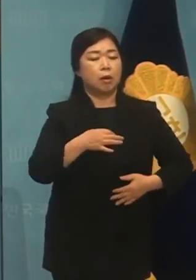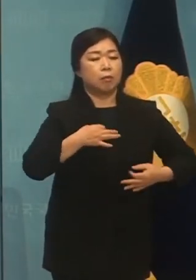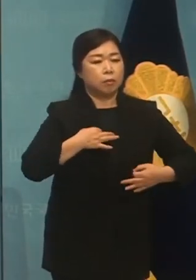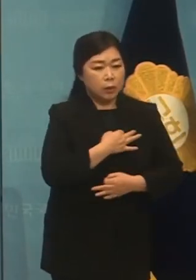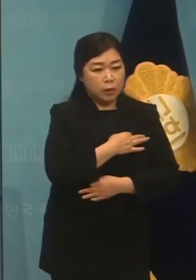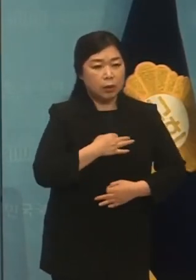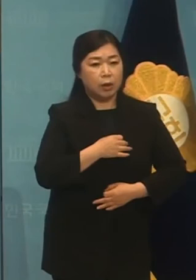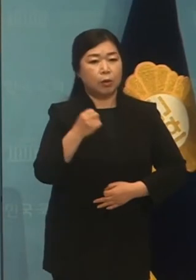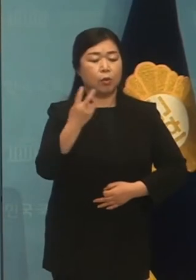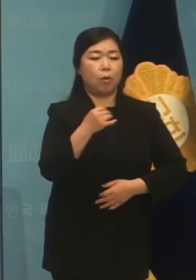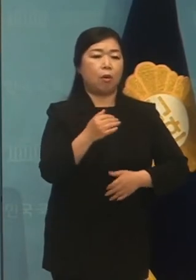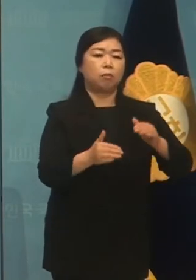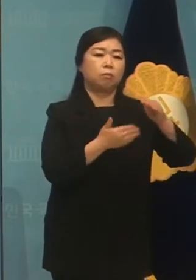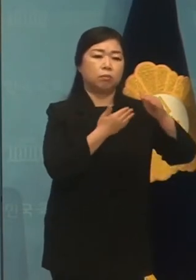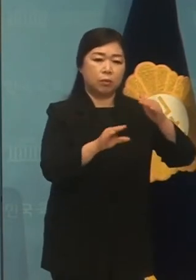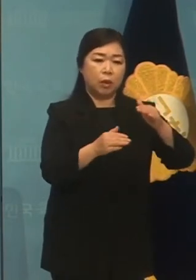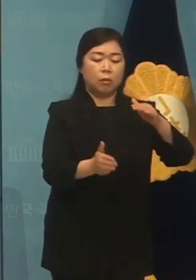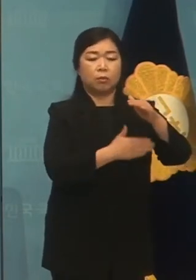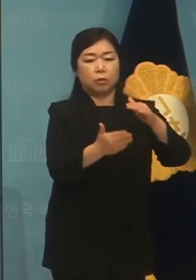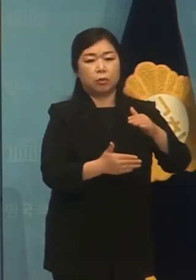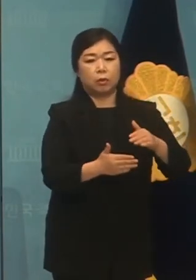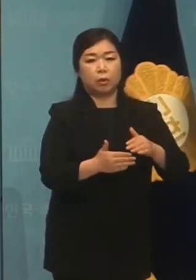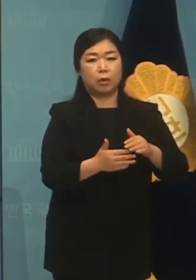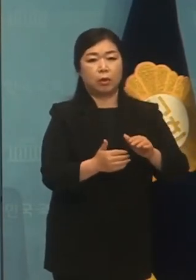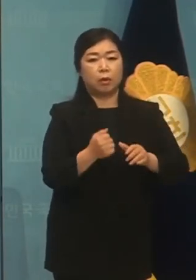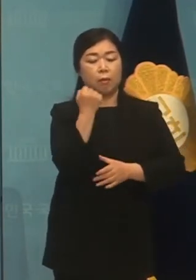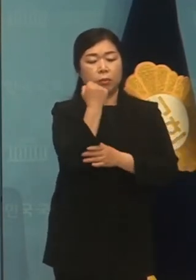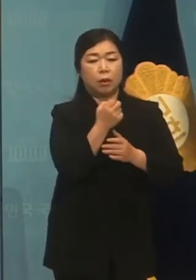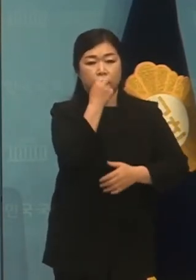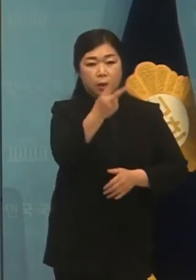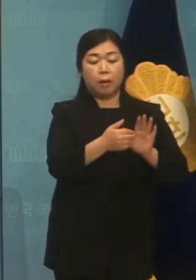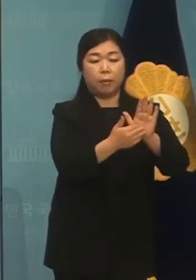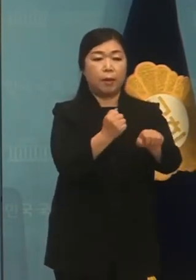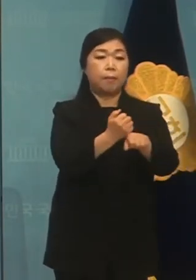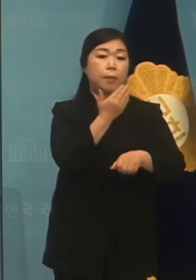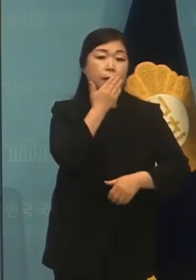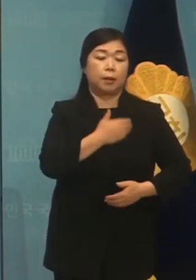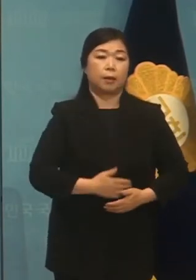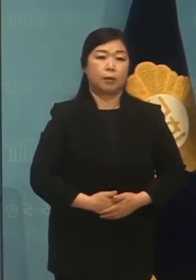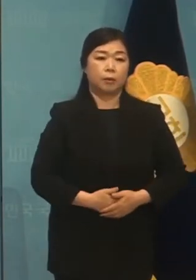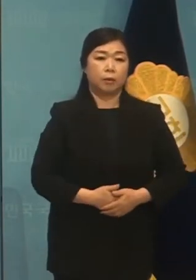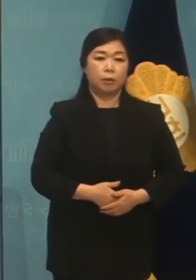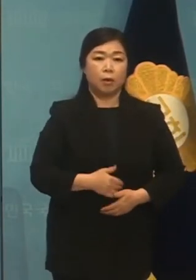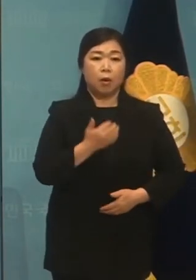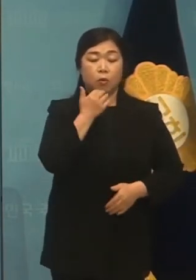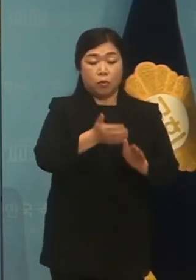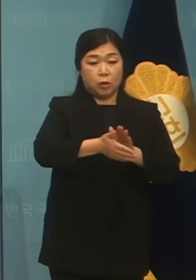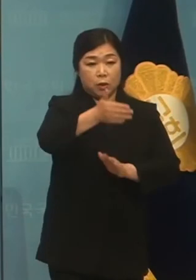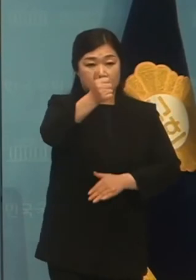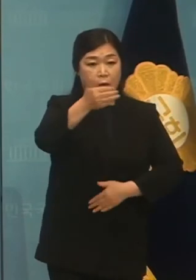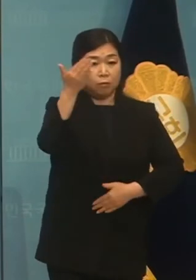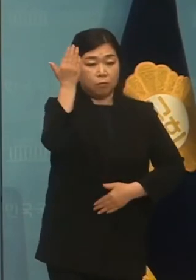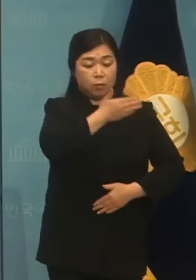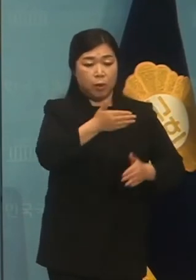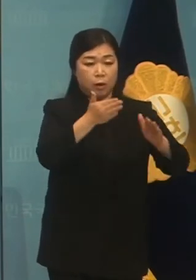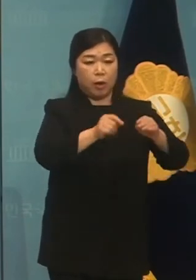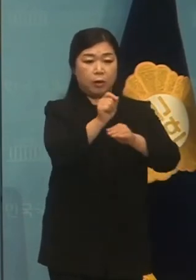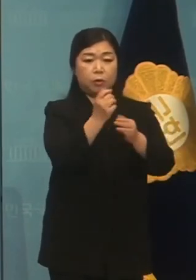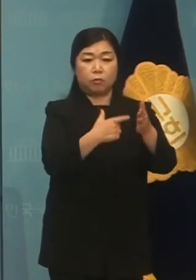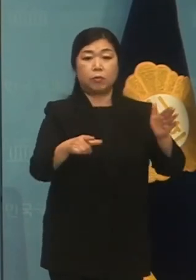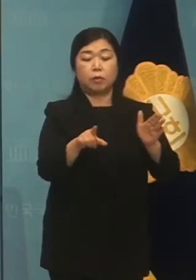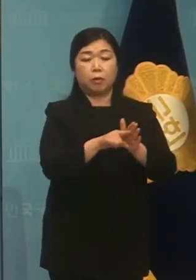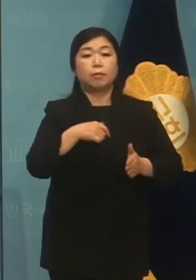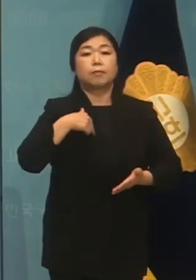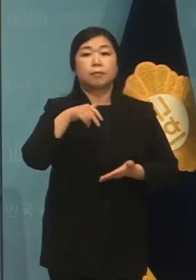비리, 부실, 비위를 막을 수가 있습니다. 그래서 서울시장의 투명 행정을 위해서